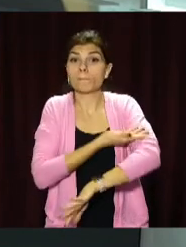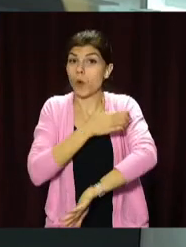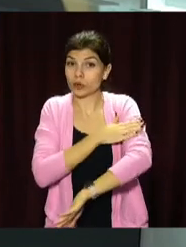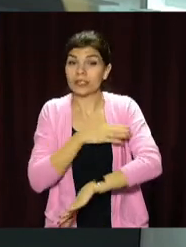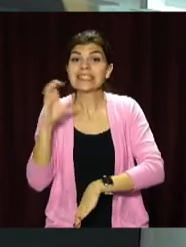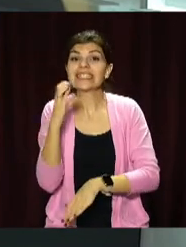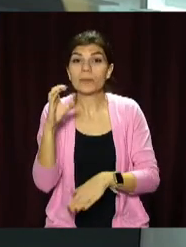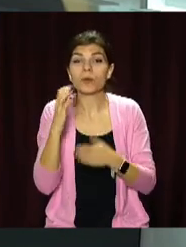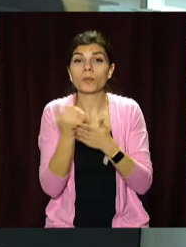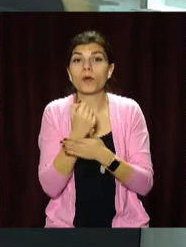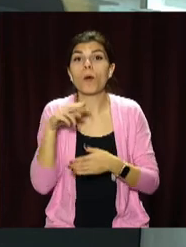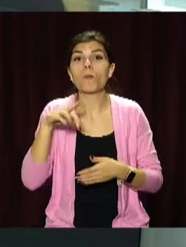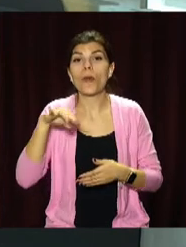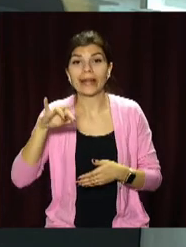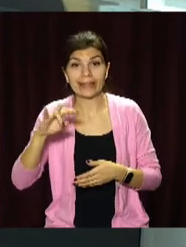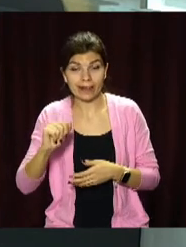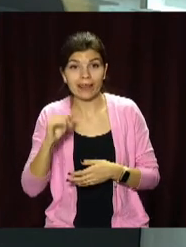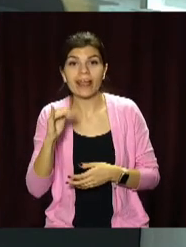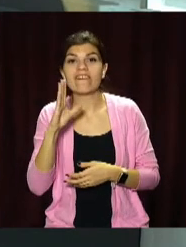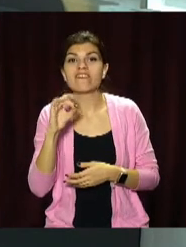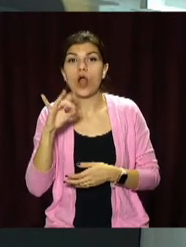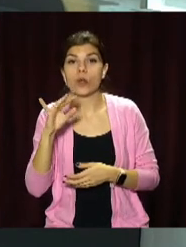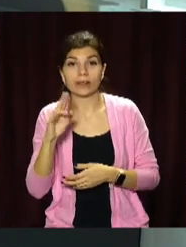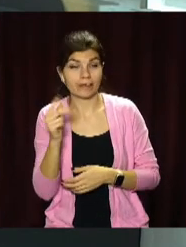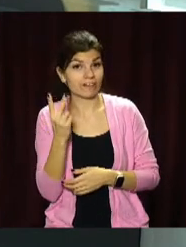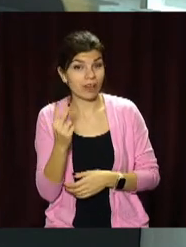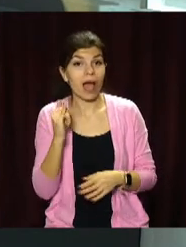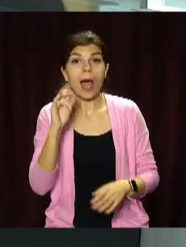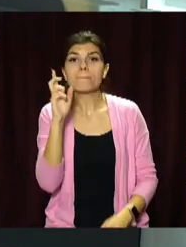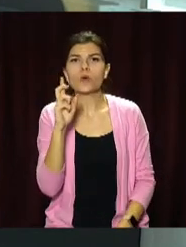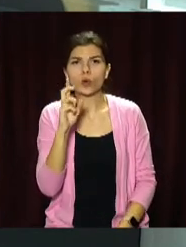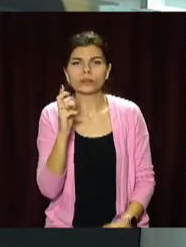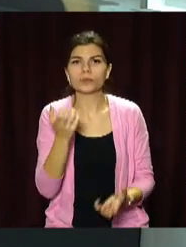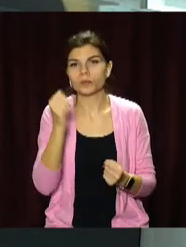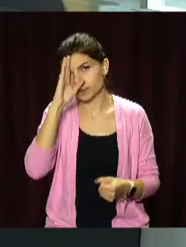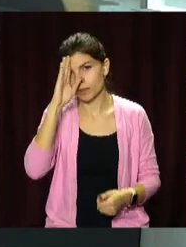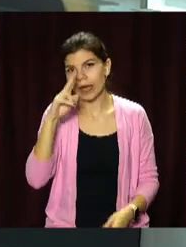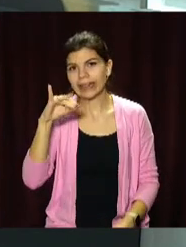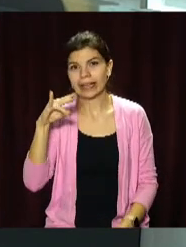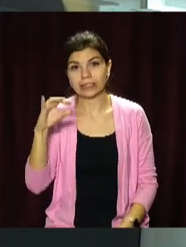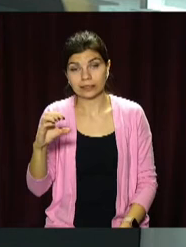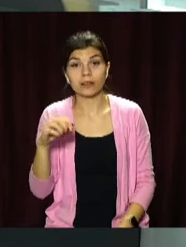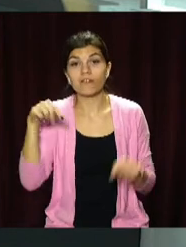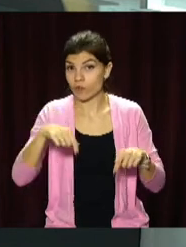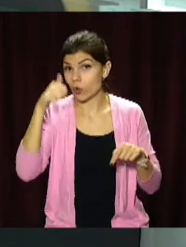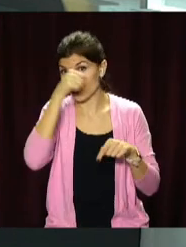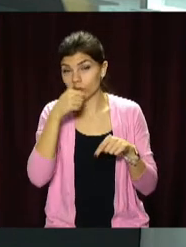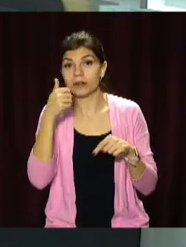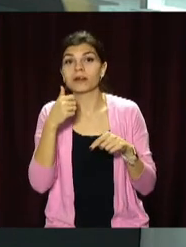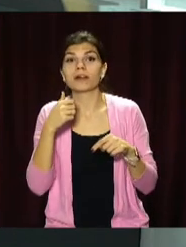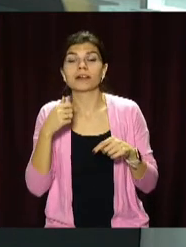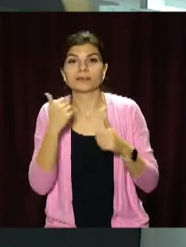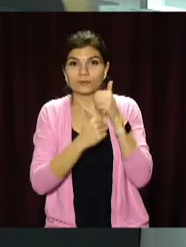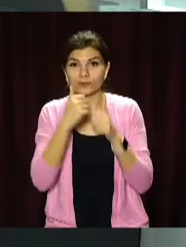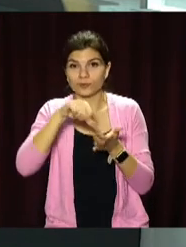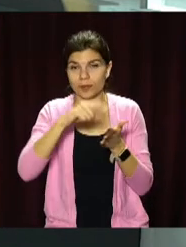Срібло здобули Поліна Колеснікова і Вероніка Скоріна. А бронза дісталася Денису Кушнірову. Цьогоріч традиційні престижні